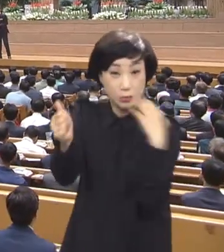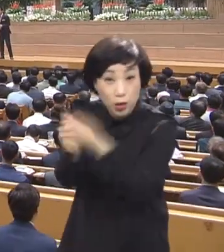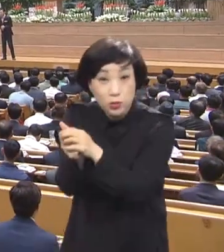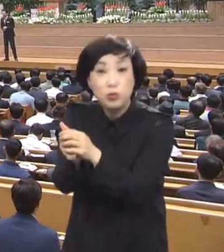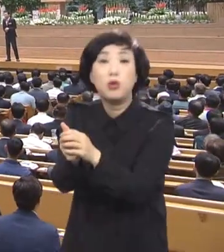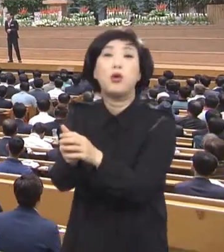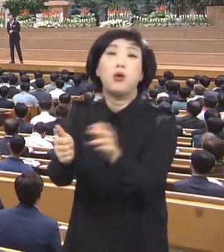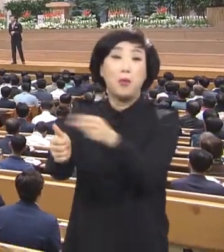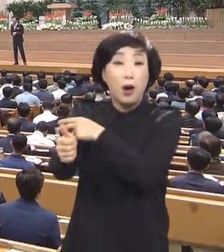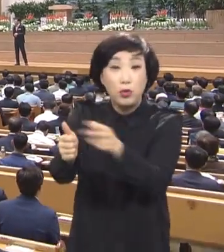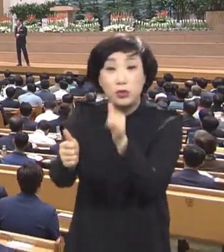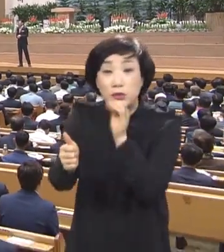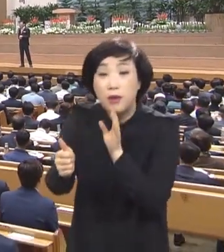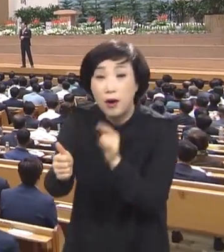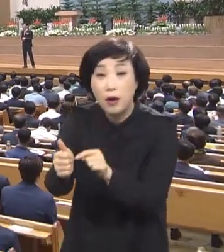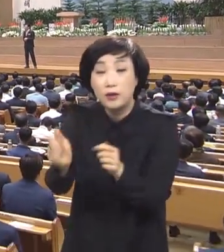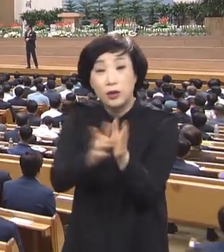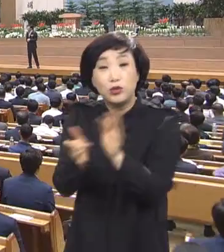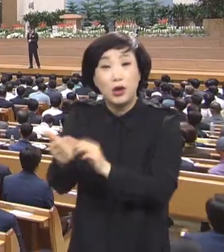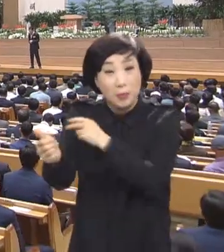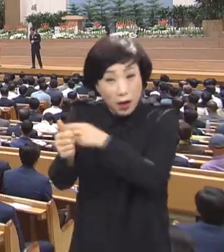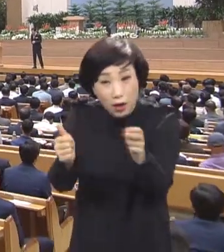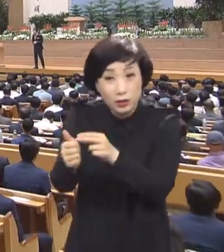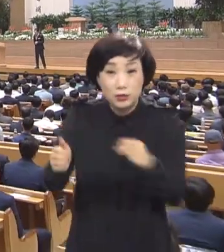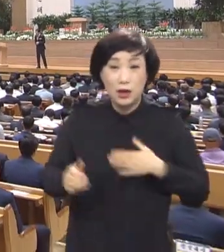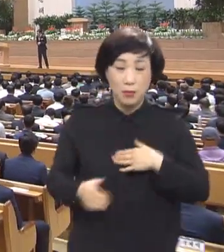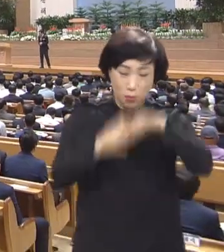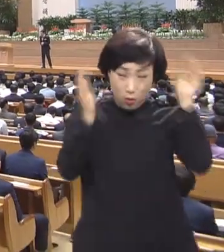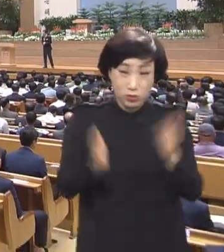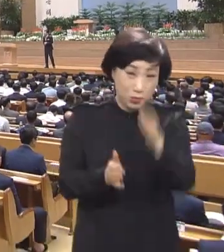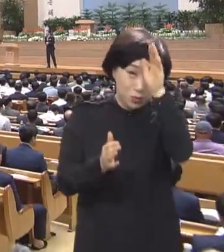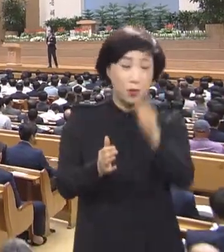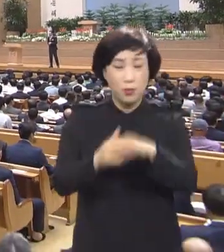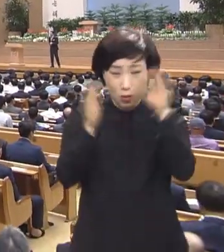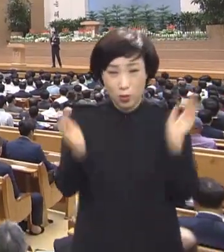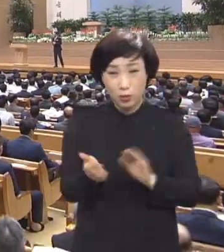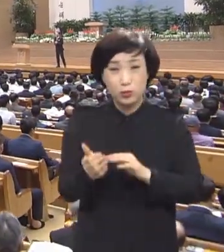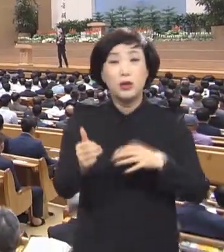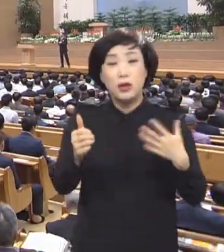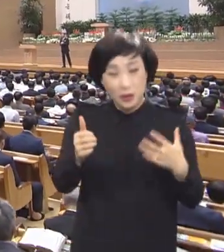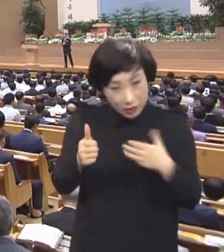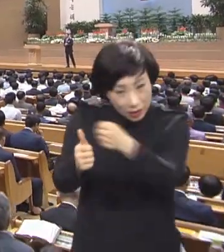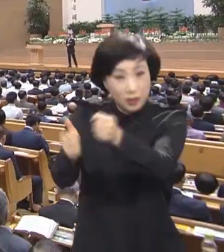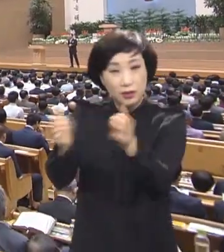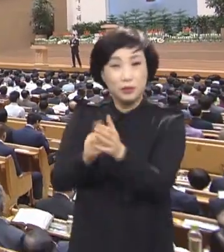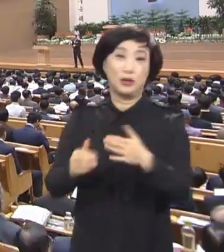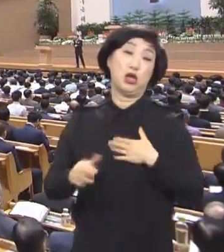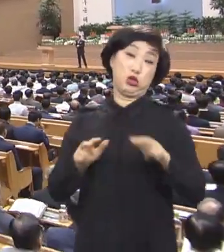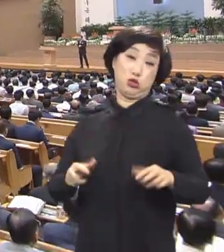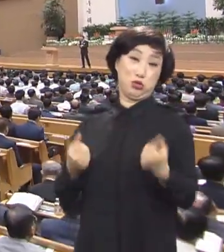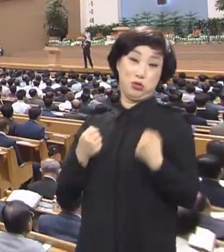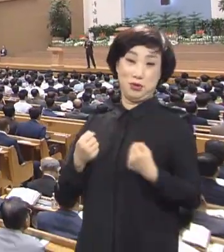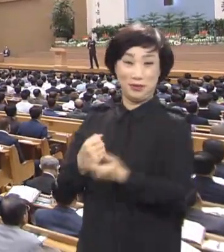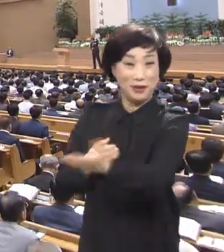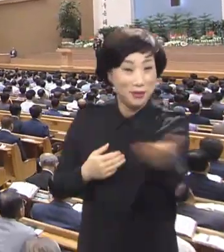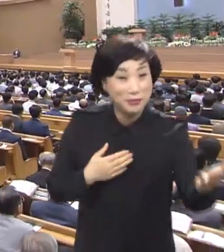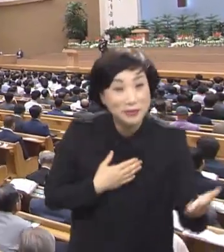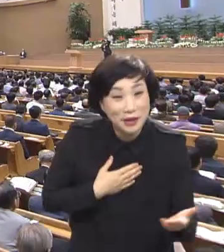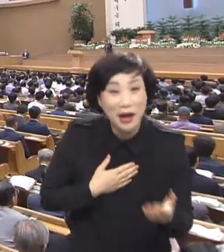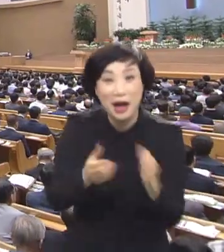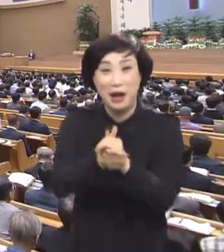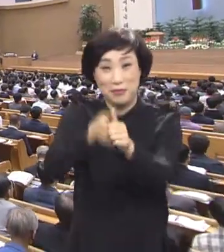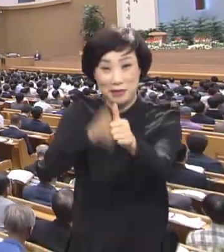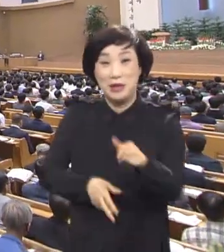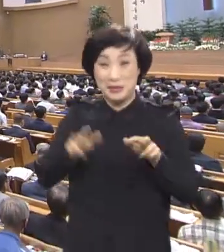그분이 맞아서 내 질병을 몰수에 가져가서 내가 건강하신 분 아멘합시다 그래도